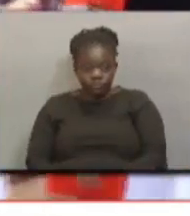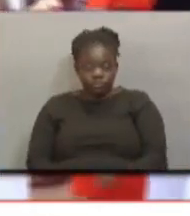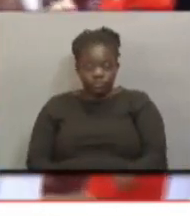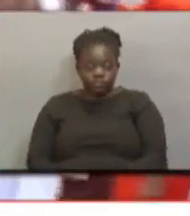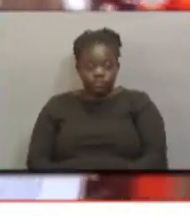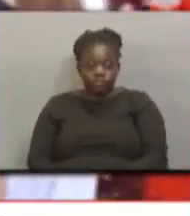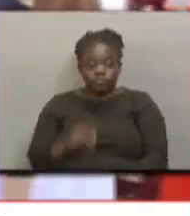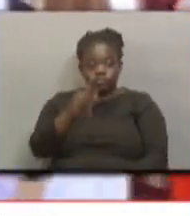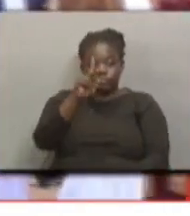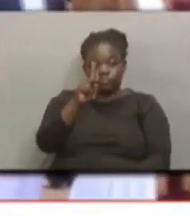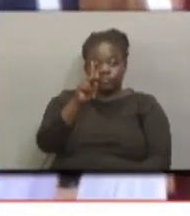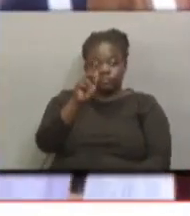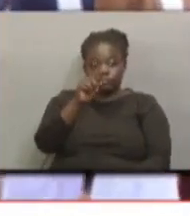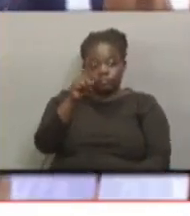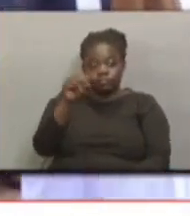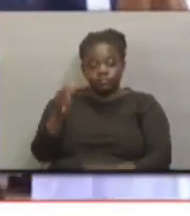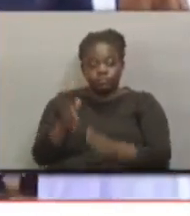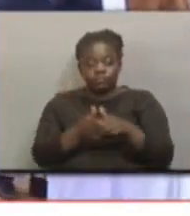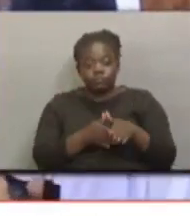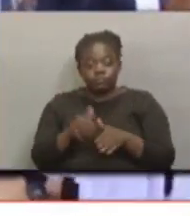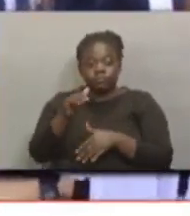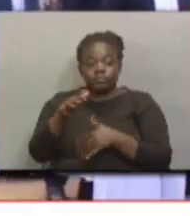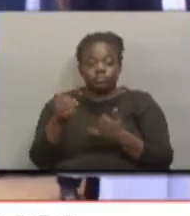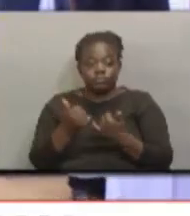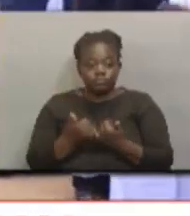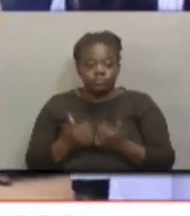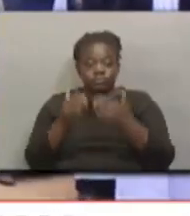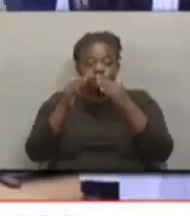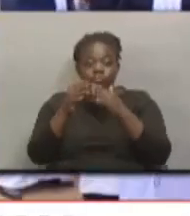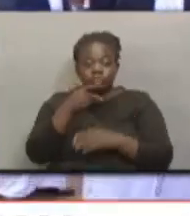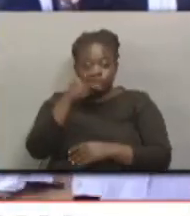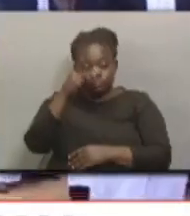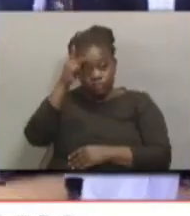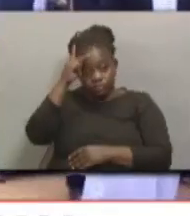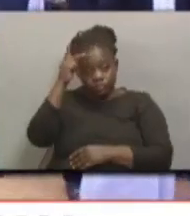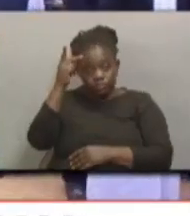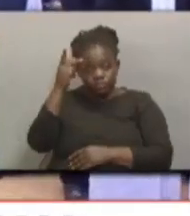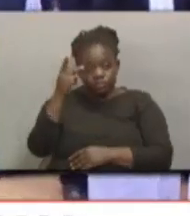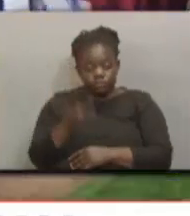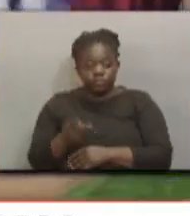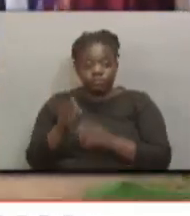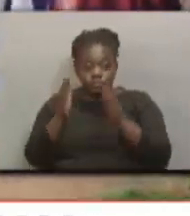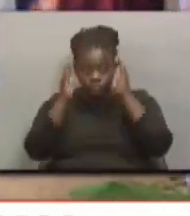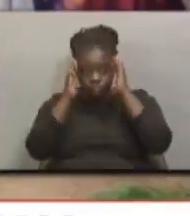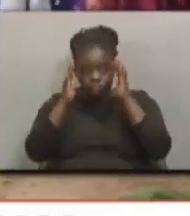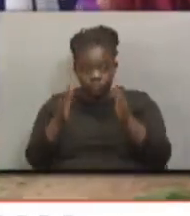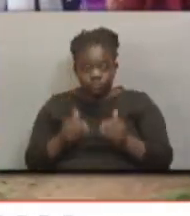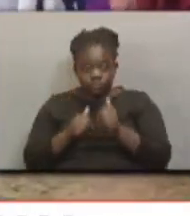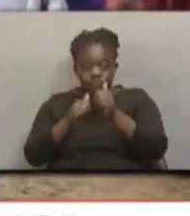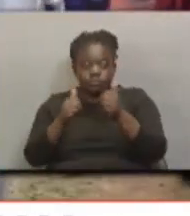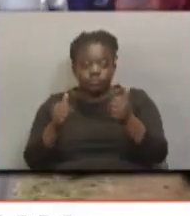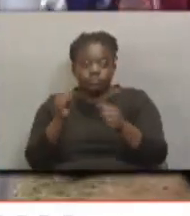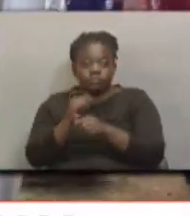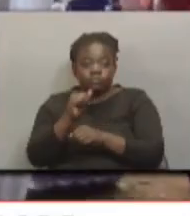munaffe Kizito Musoke mu kwanjulwa mukyala we Nakato Rautha mu maka g'abakadde be waswa Isaac ekigwa mitiana awerekeddwako bakozi